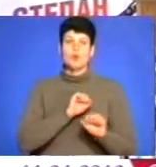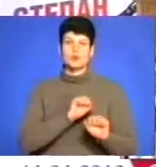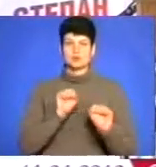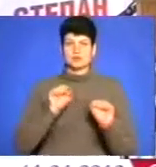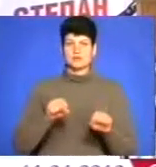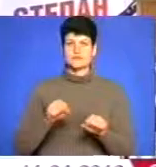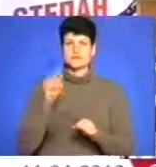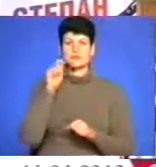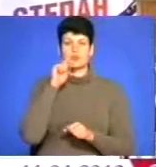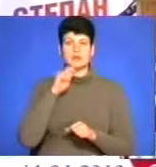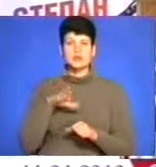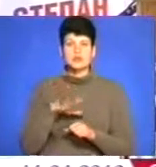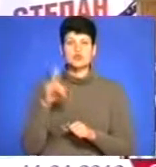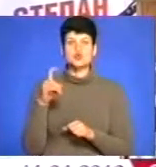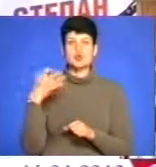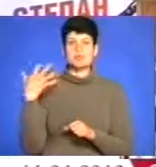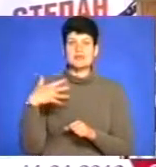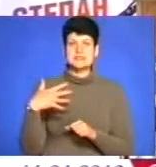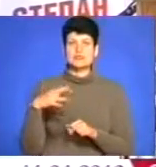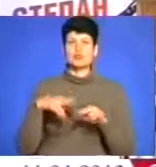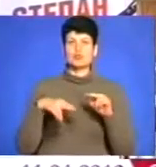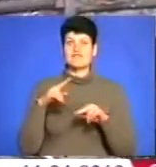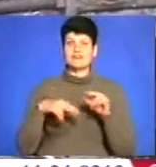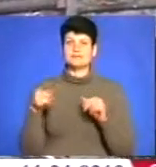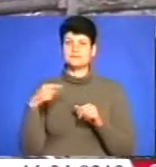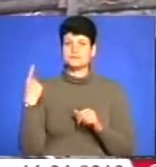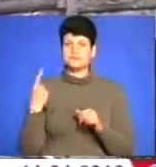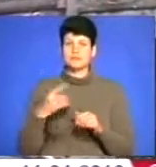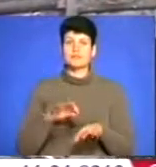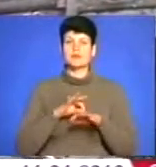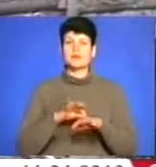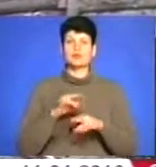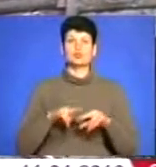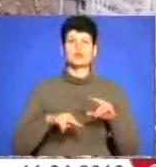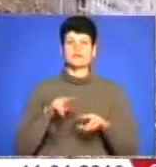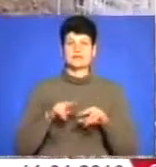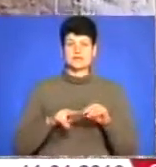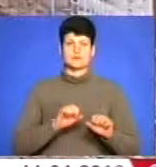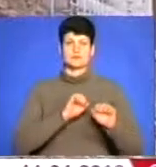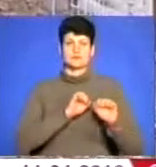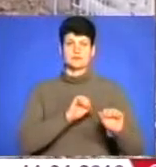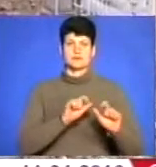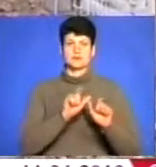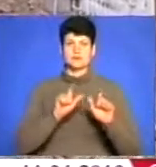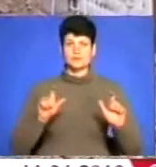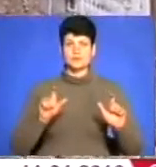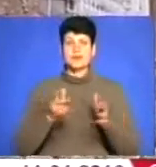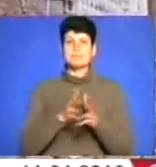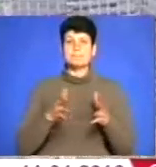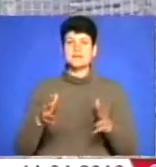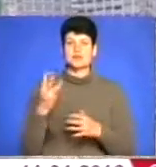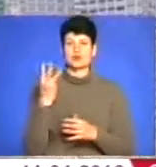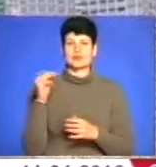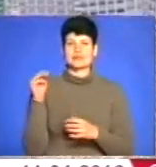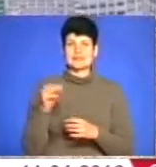країни, адже 150 будівельників з Тернопільщини здійснювали будівництво фортифікаційних споруд. Більше